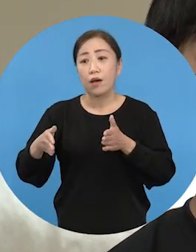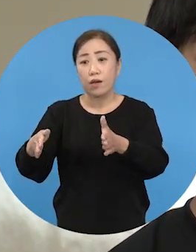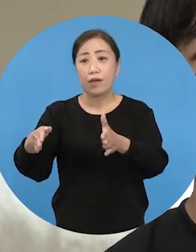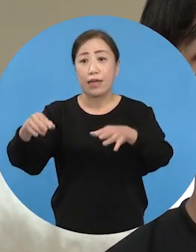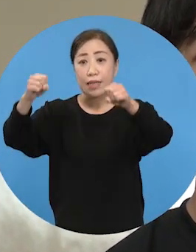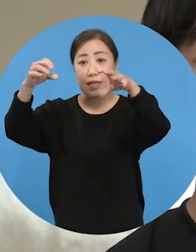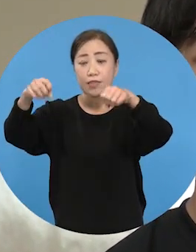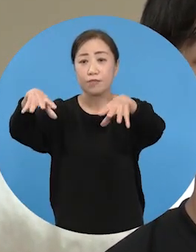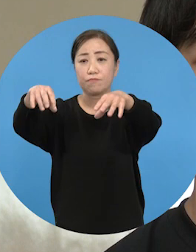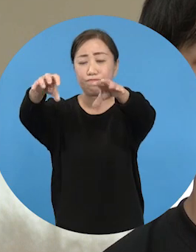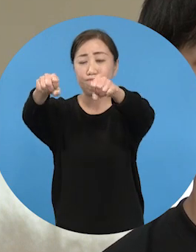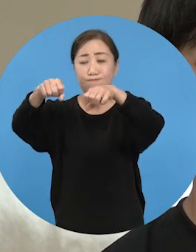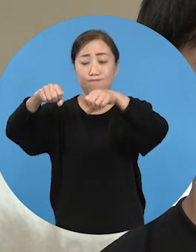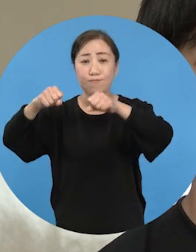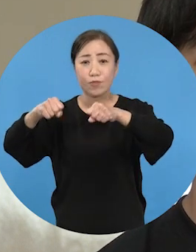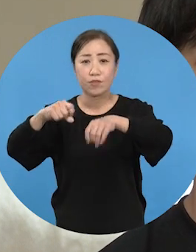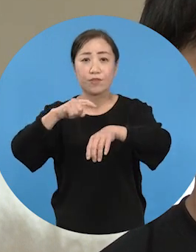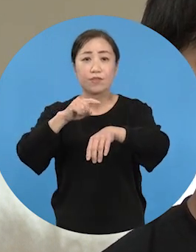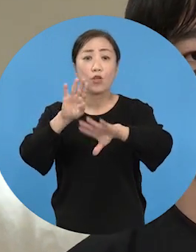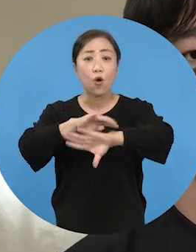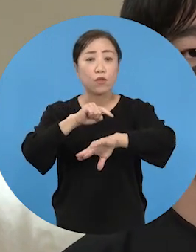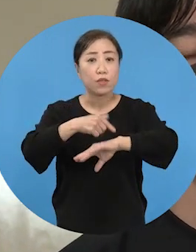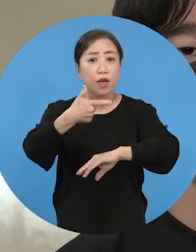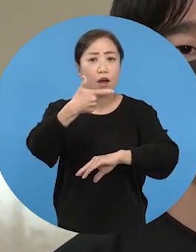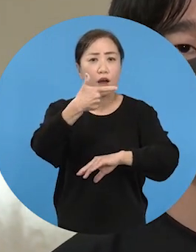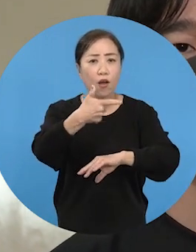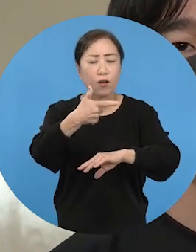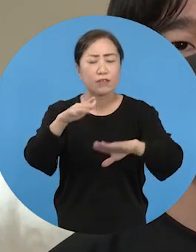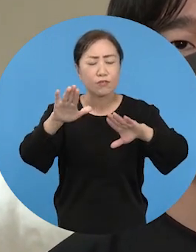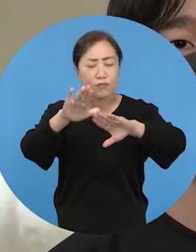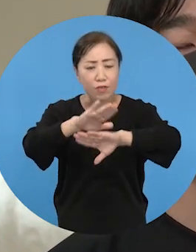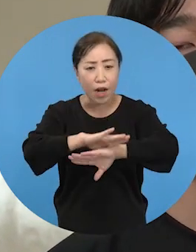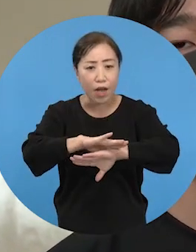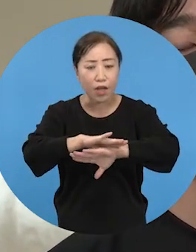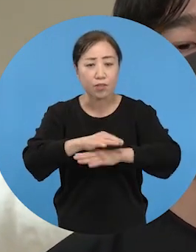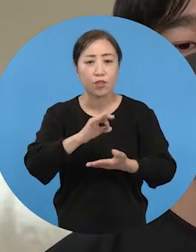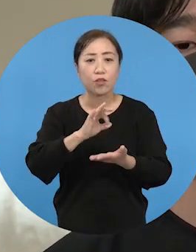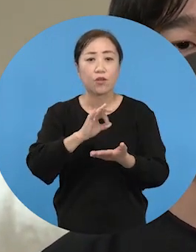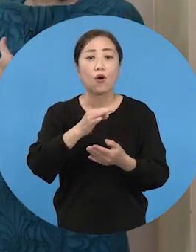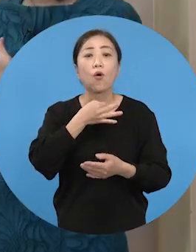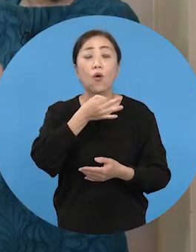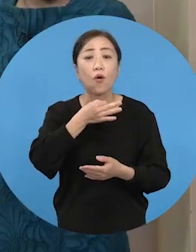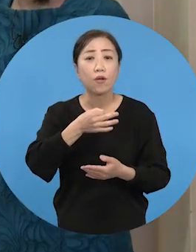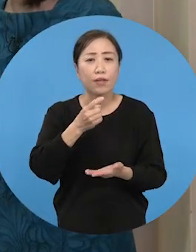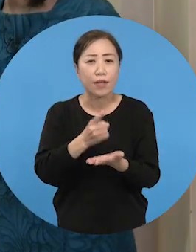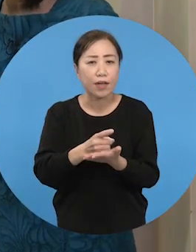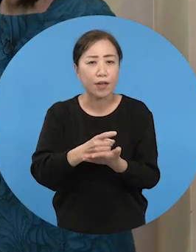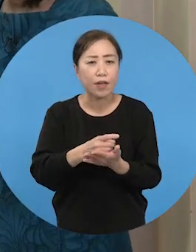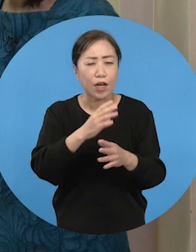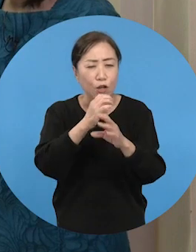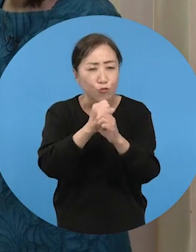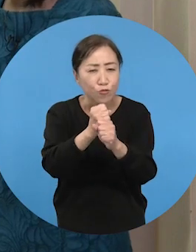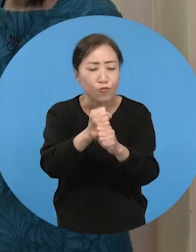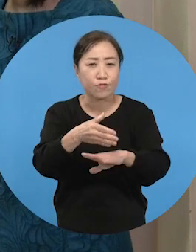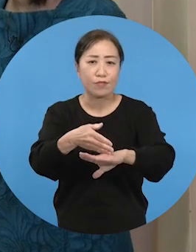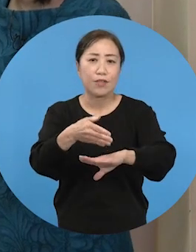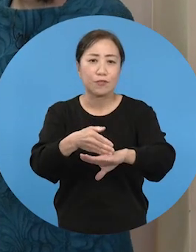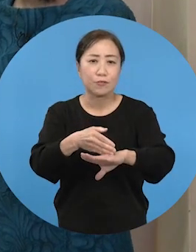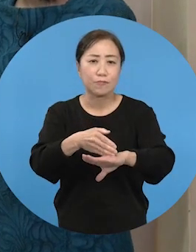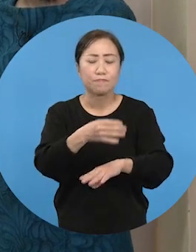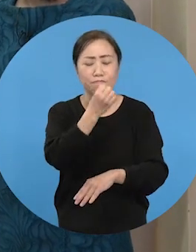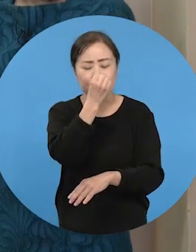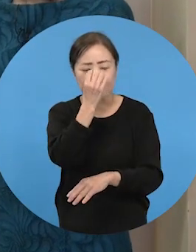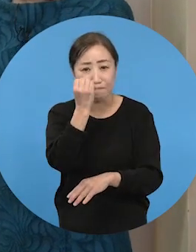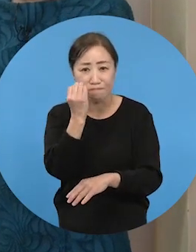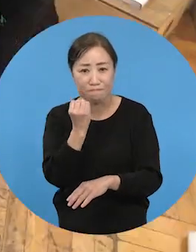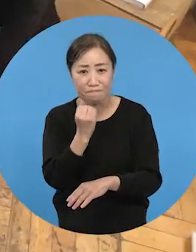として6時とかなんで周りも暗いんで音だけの集中するトレーニング。 独特ですね。 はい、強烈